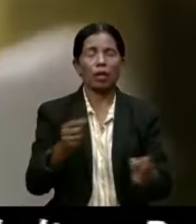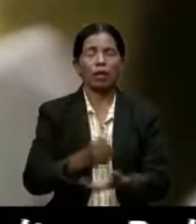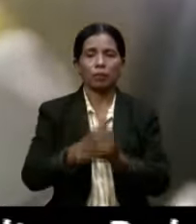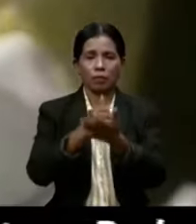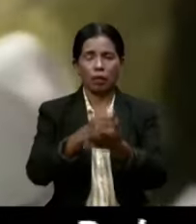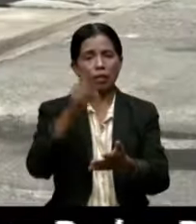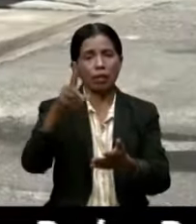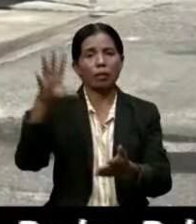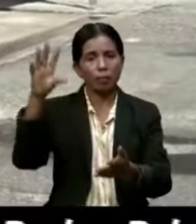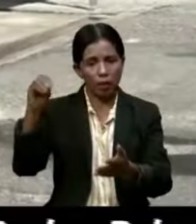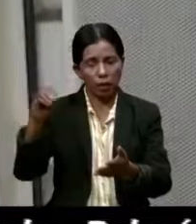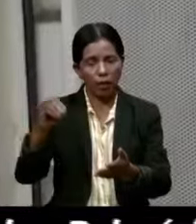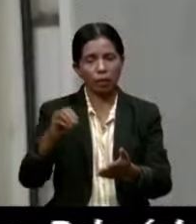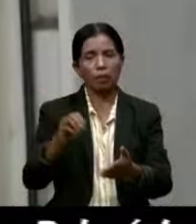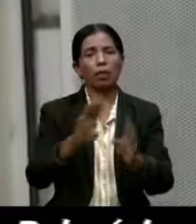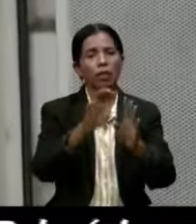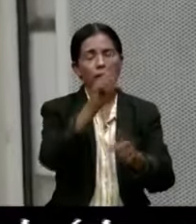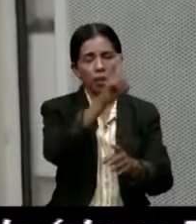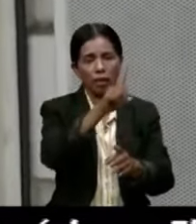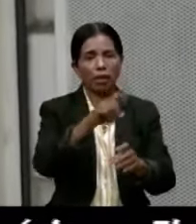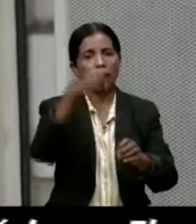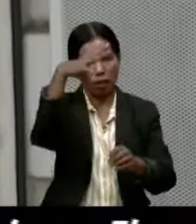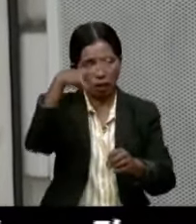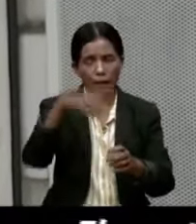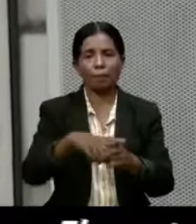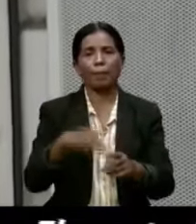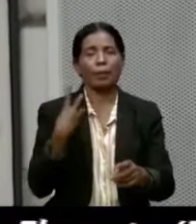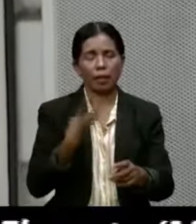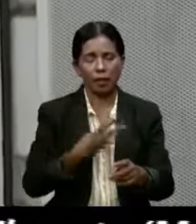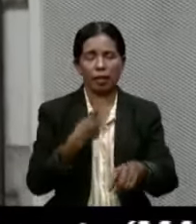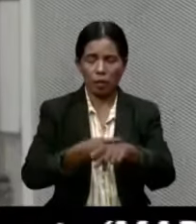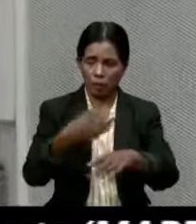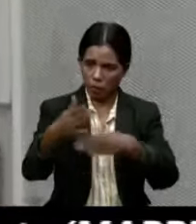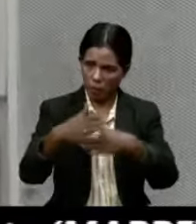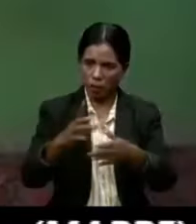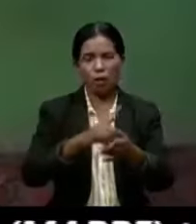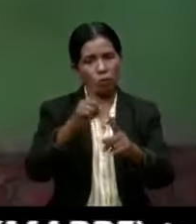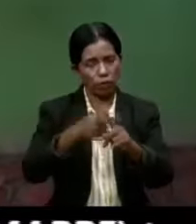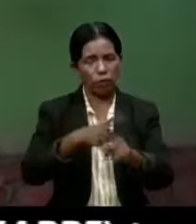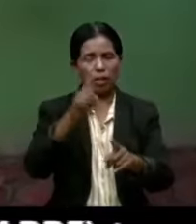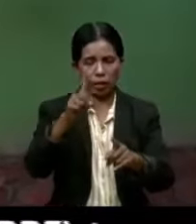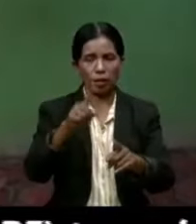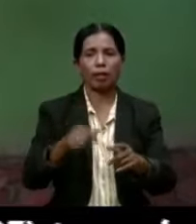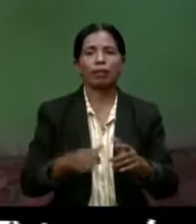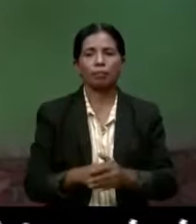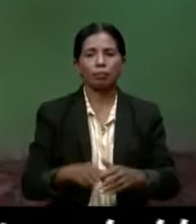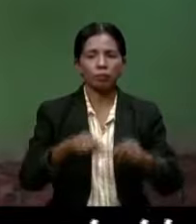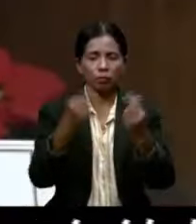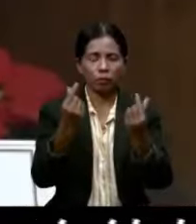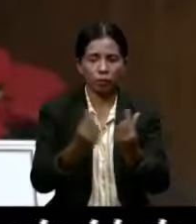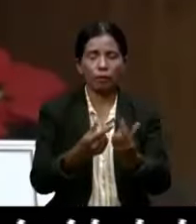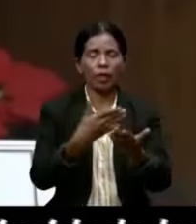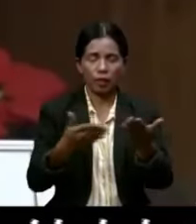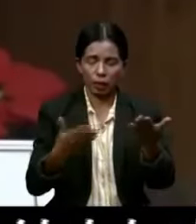lagi ya backup. Espera kata ke tempo badak nenene ya semana bulan dan ini lara ne. Ekipa mendu sarana